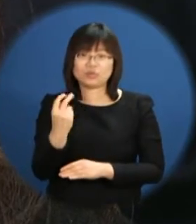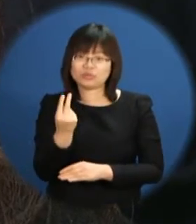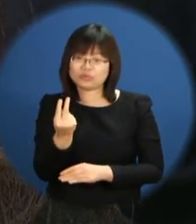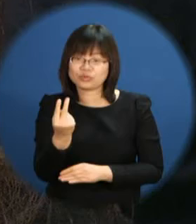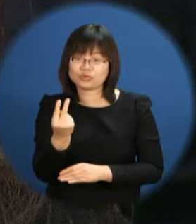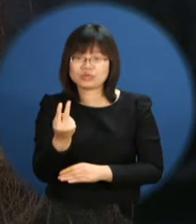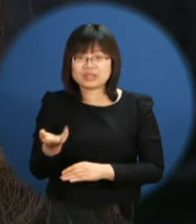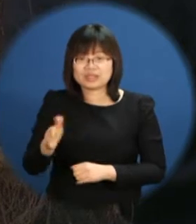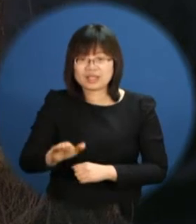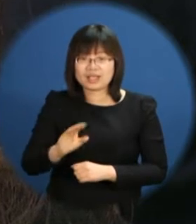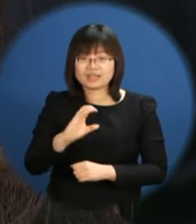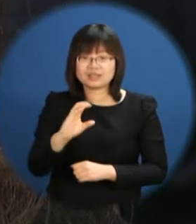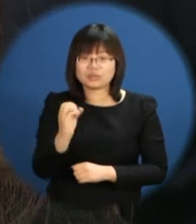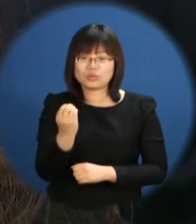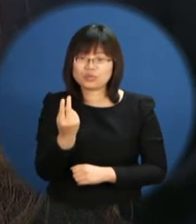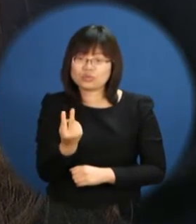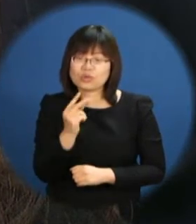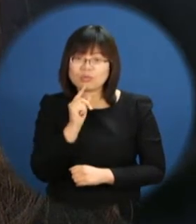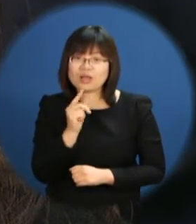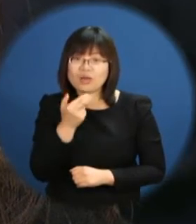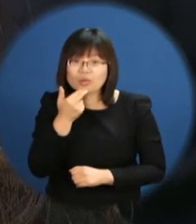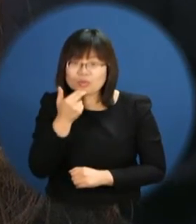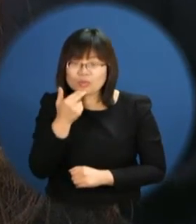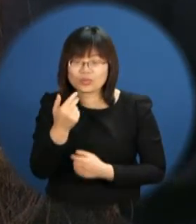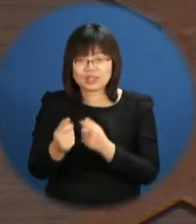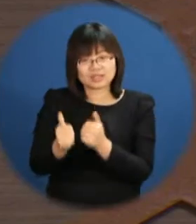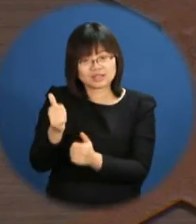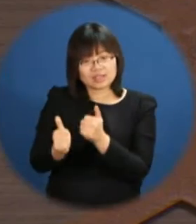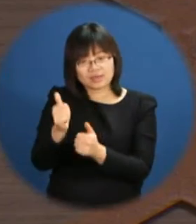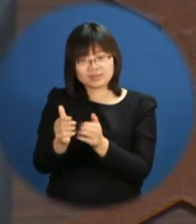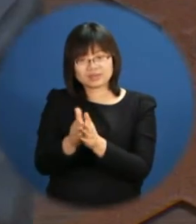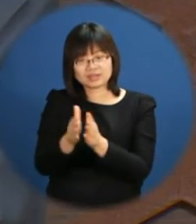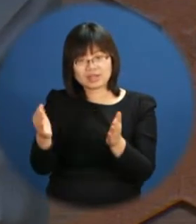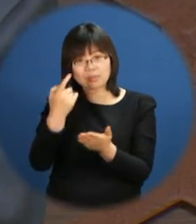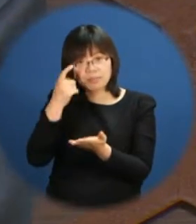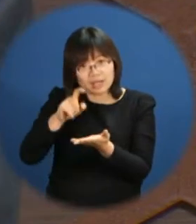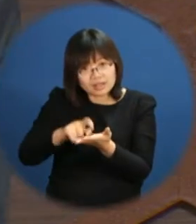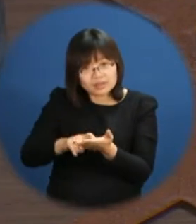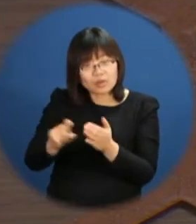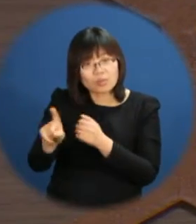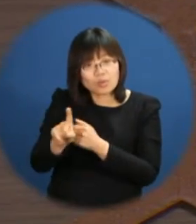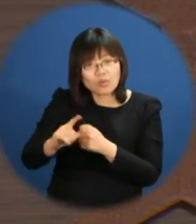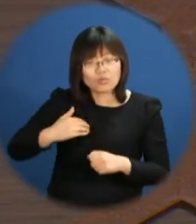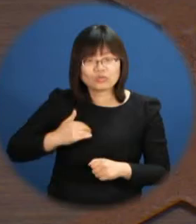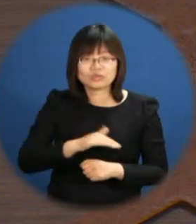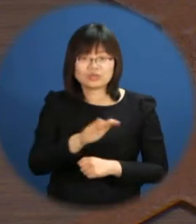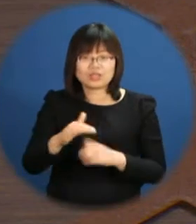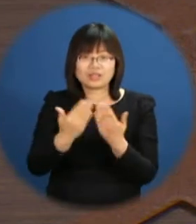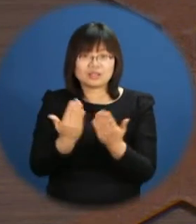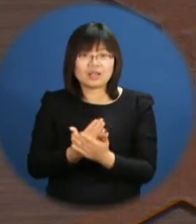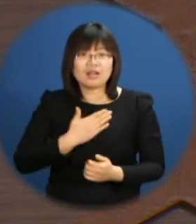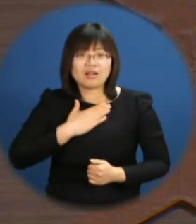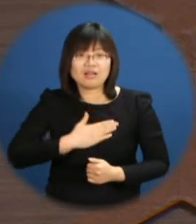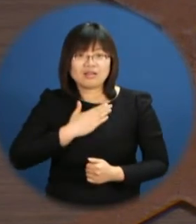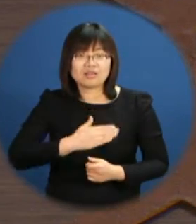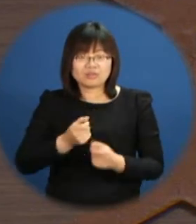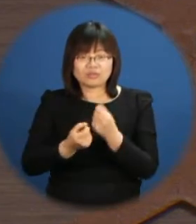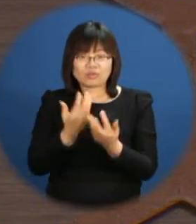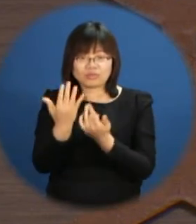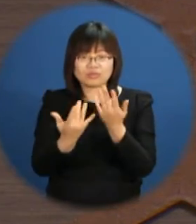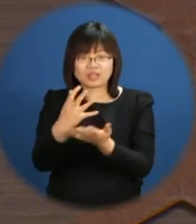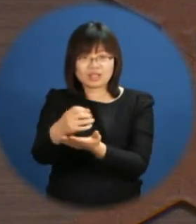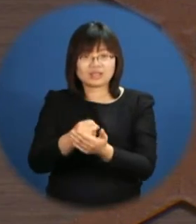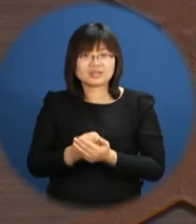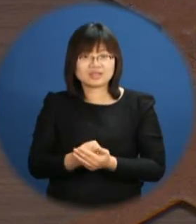않았고 그걸 실험을 하기 시작했어요 4 실험을 아마 하면서 발견한 게 이제 뭐 우리가 다 아는 모 촛불 같은 걸